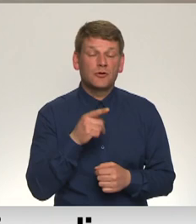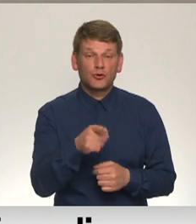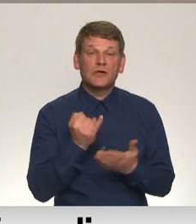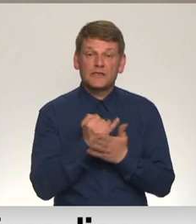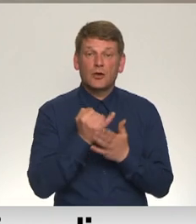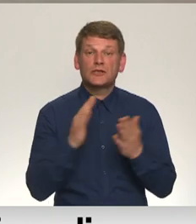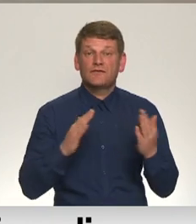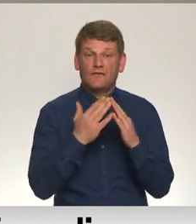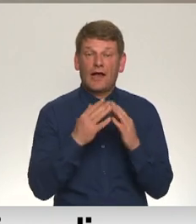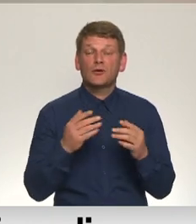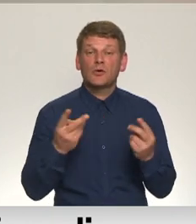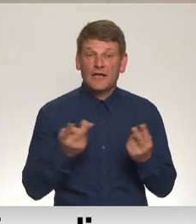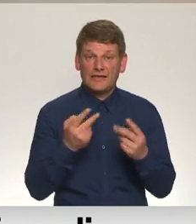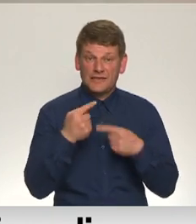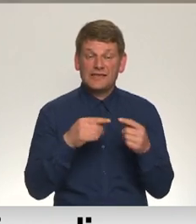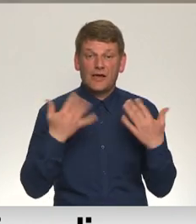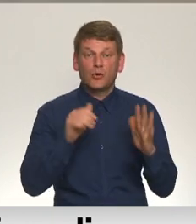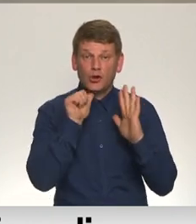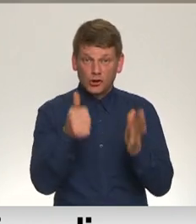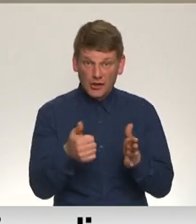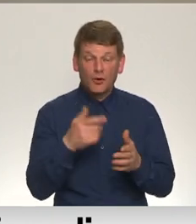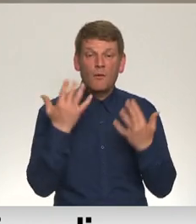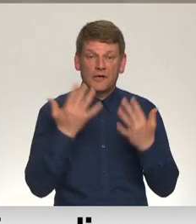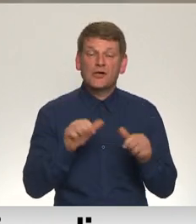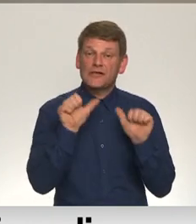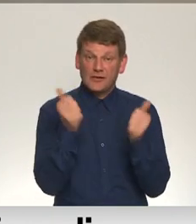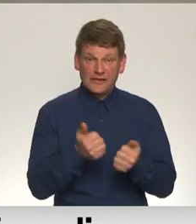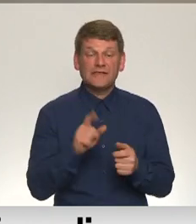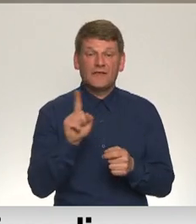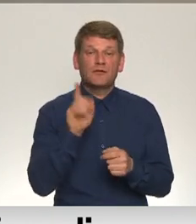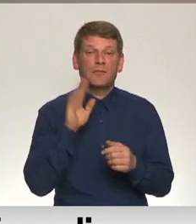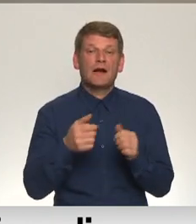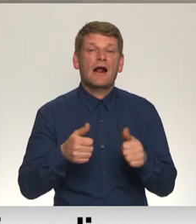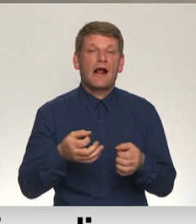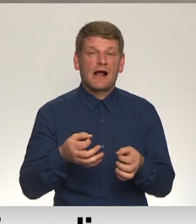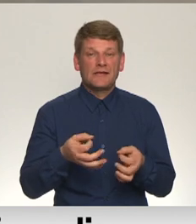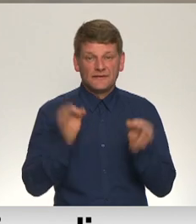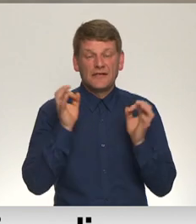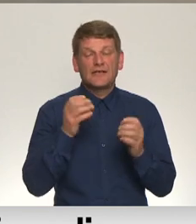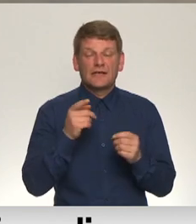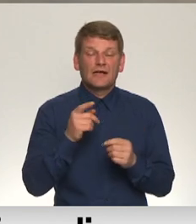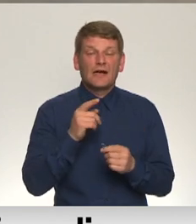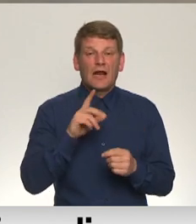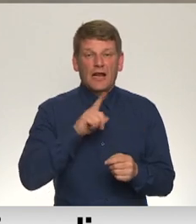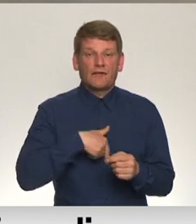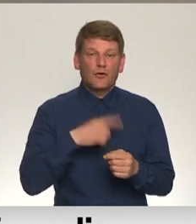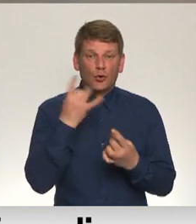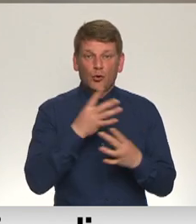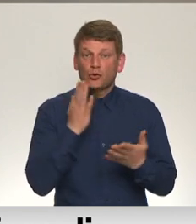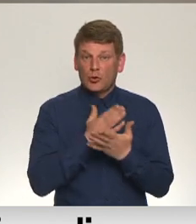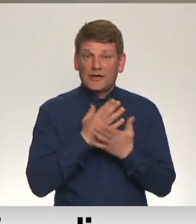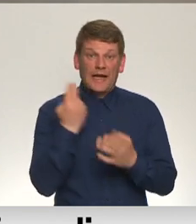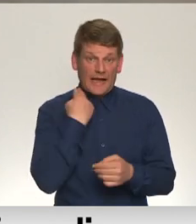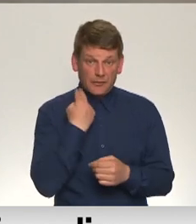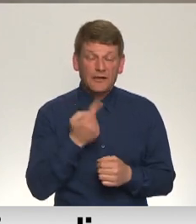ceļojošo svētku tradīcijai ir jau 6 gadi, un pasākums izveidojies par vienu no galvenajiem latviešu kultūras notikumiem Lielbritānijā. Šogad